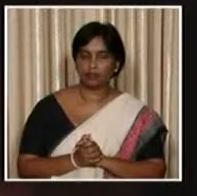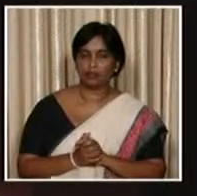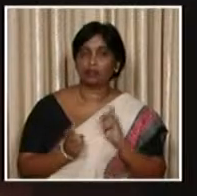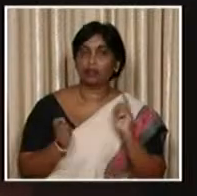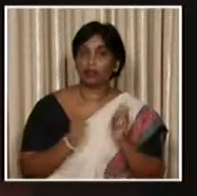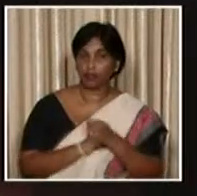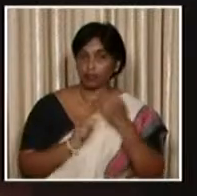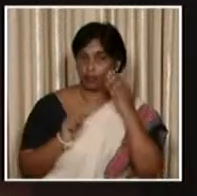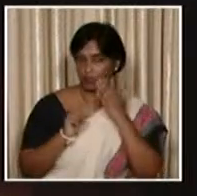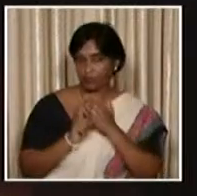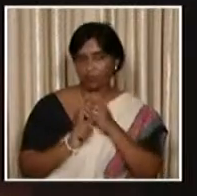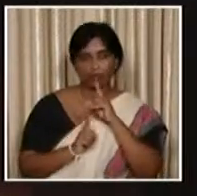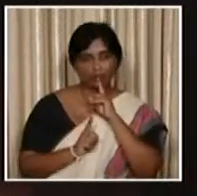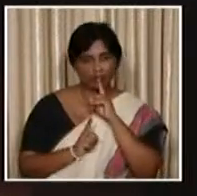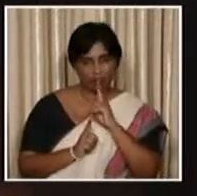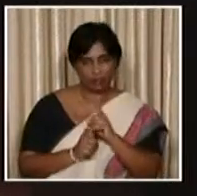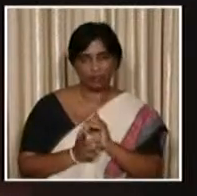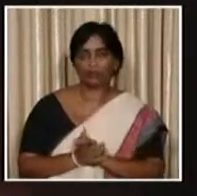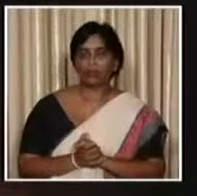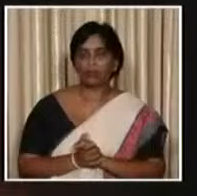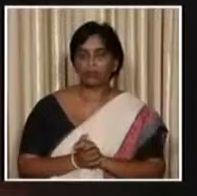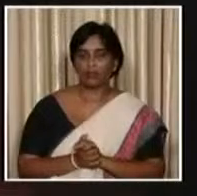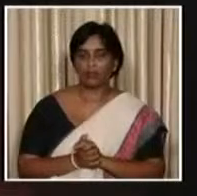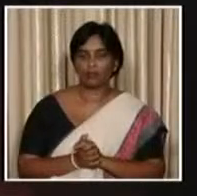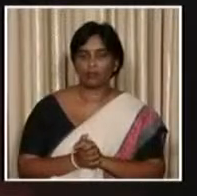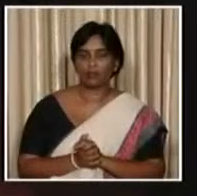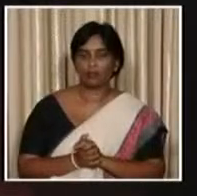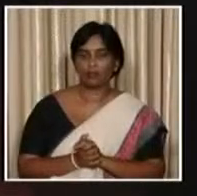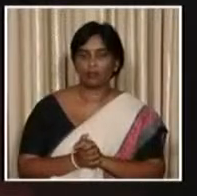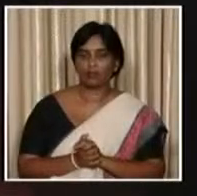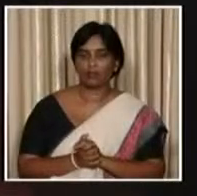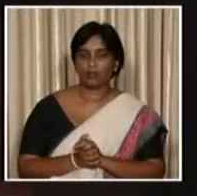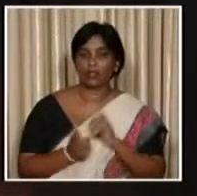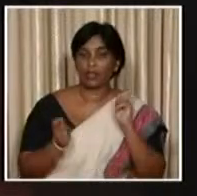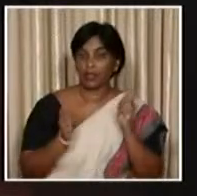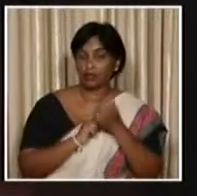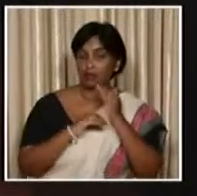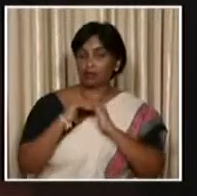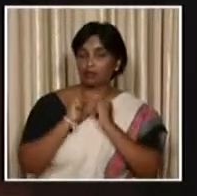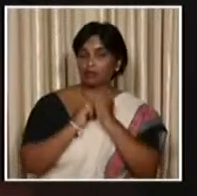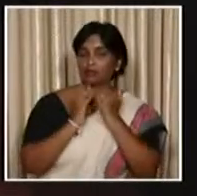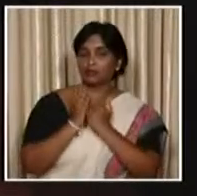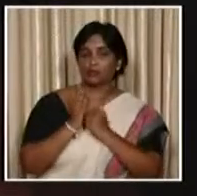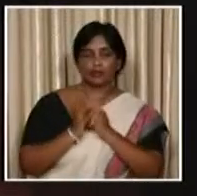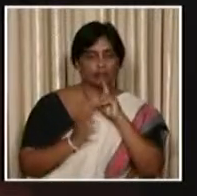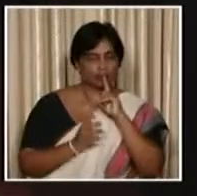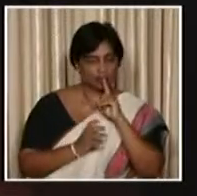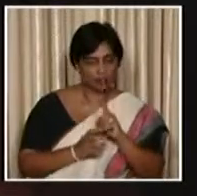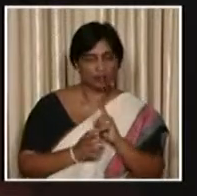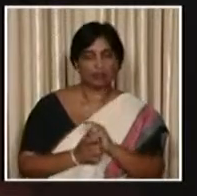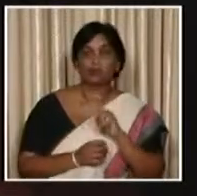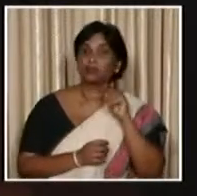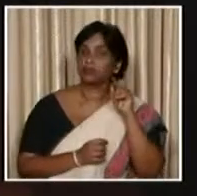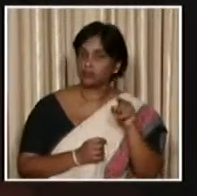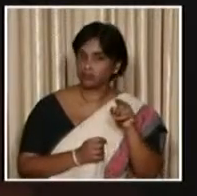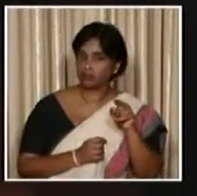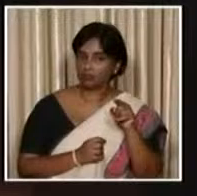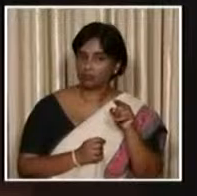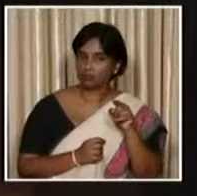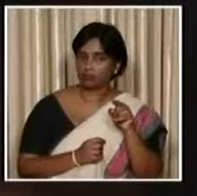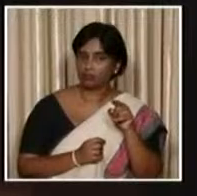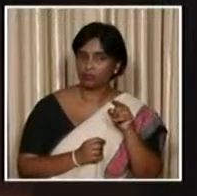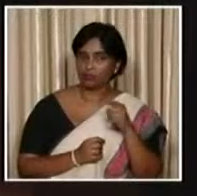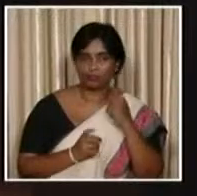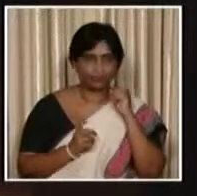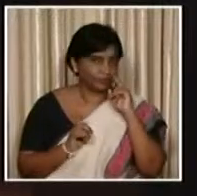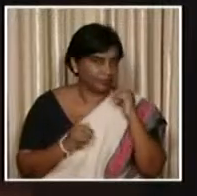ක්‍රිකට් ගැන කතා කරා ක්‍රිකට් වල වැඩපිළිවෙල ගැන කතා කරා ඔබතුමා